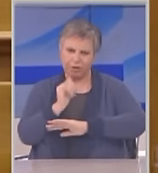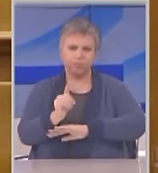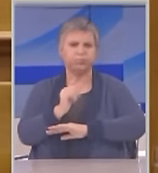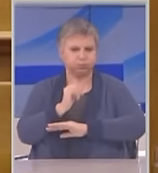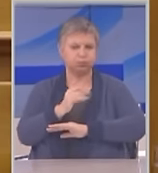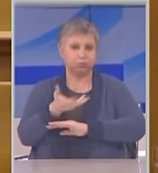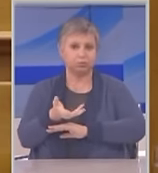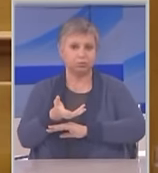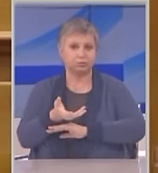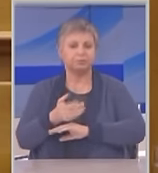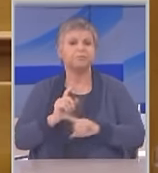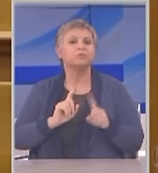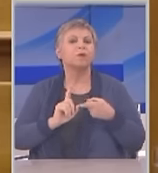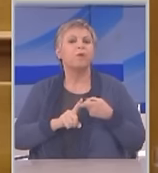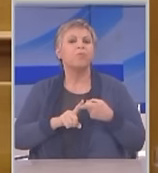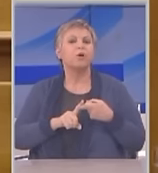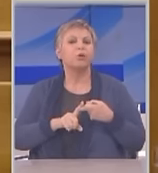Ο πρώτος λόγος είναι ότι